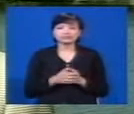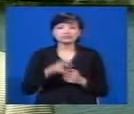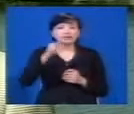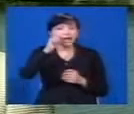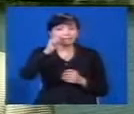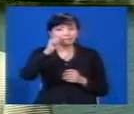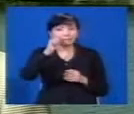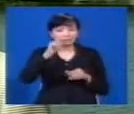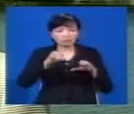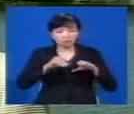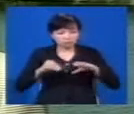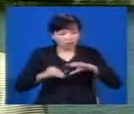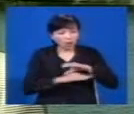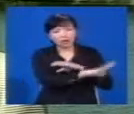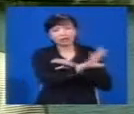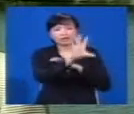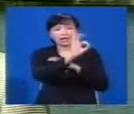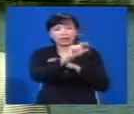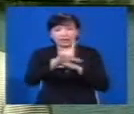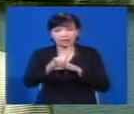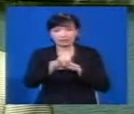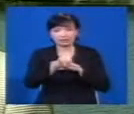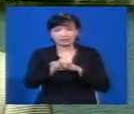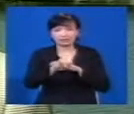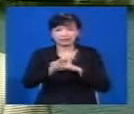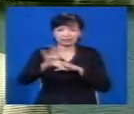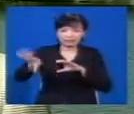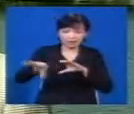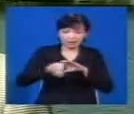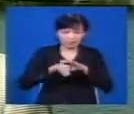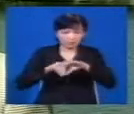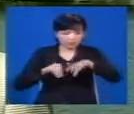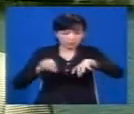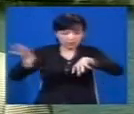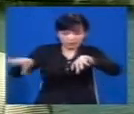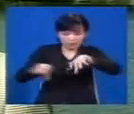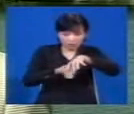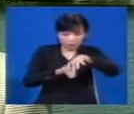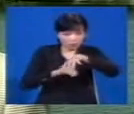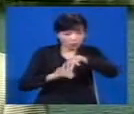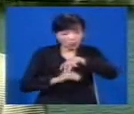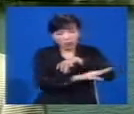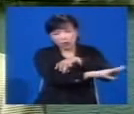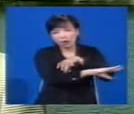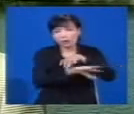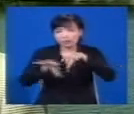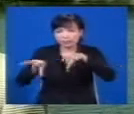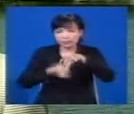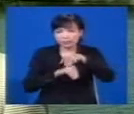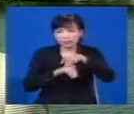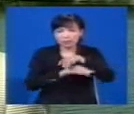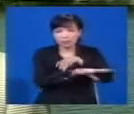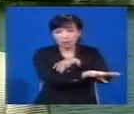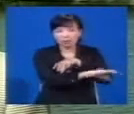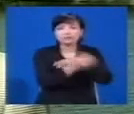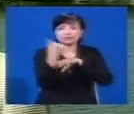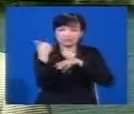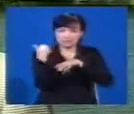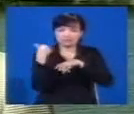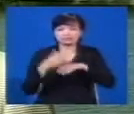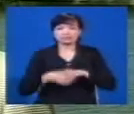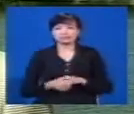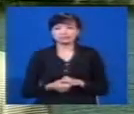ออกก็ออก9ล้านนะครับเพราะนั่นก็แปลว่าลำพระเพลิงก็คงจะหยุดการข้ามสปิลเวย์